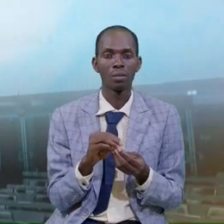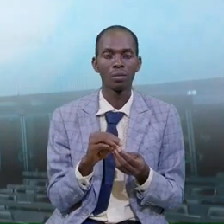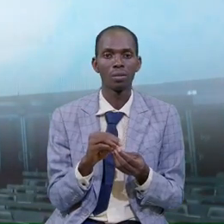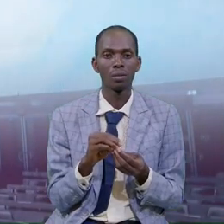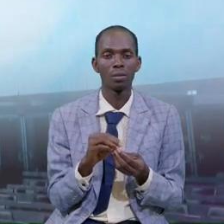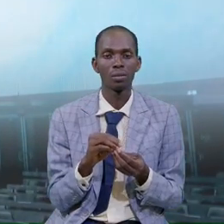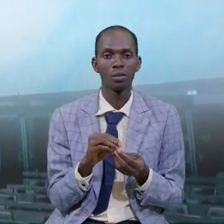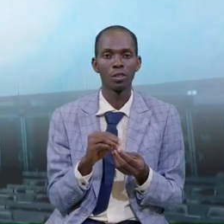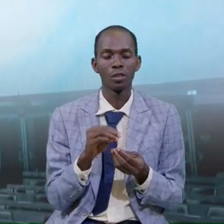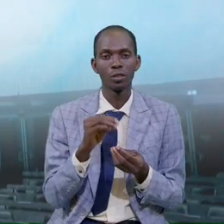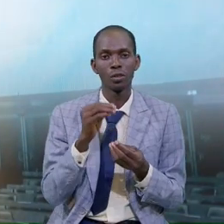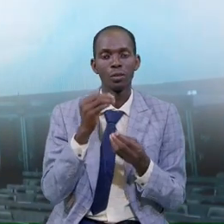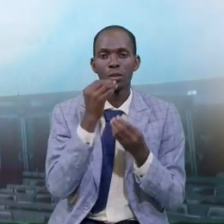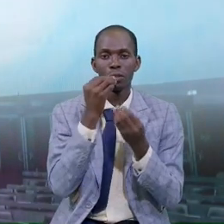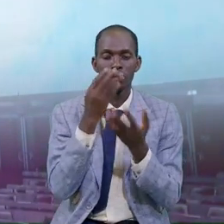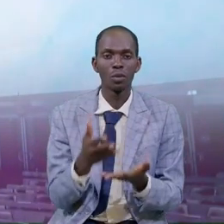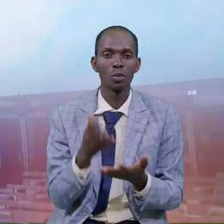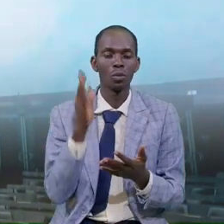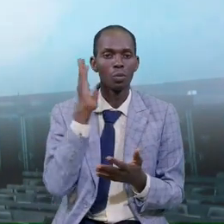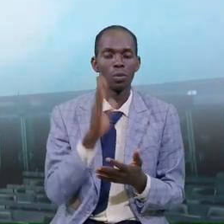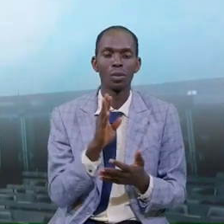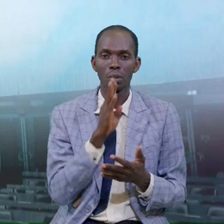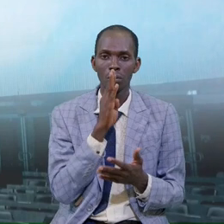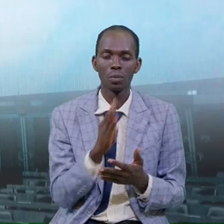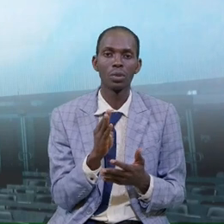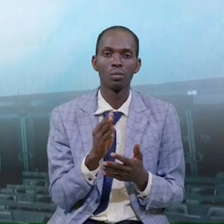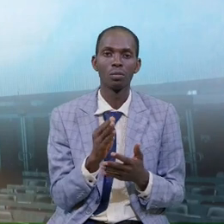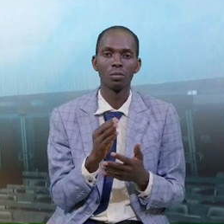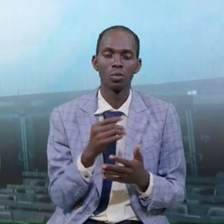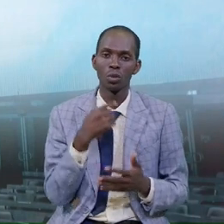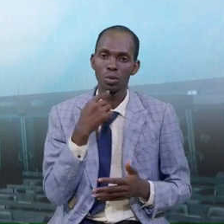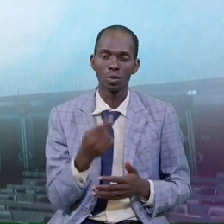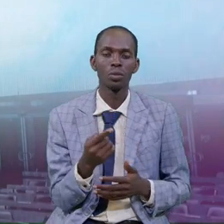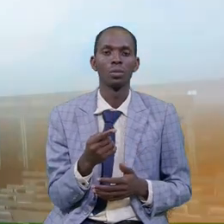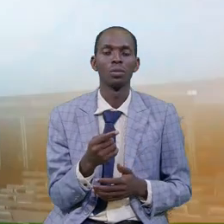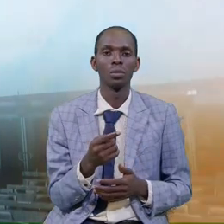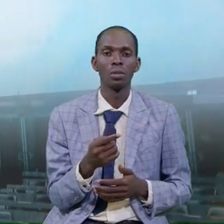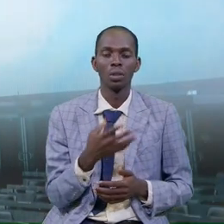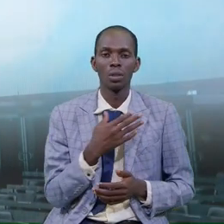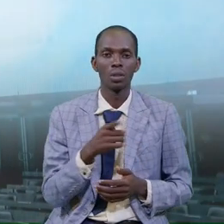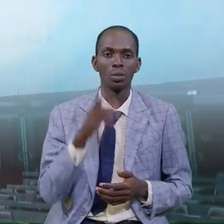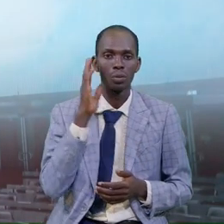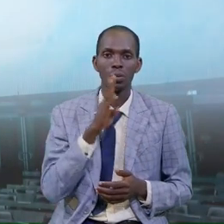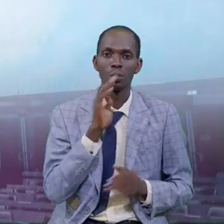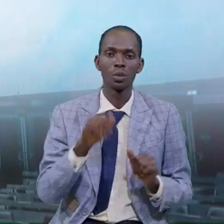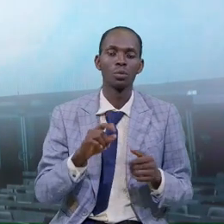arrangement will be made known. And you'll be able to join.